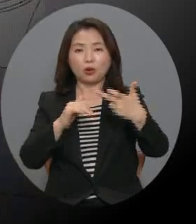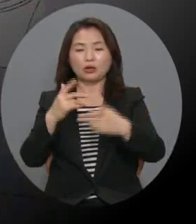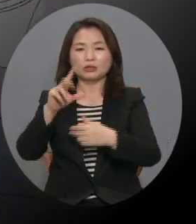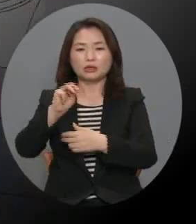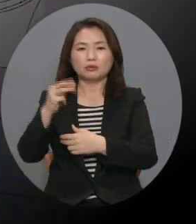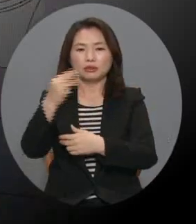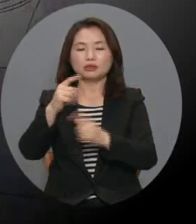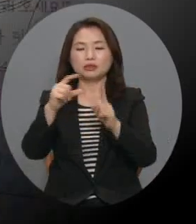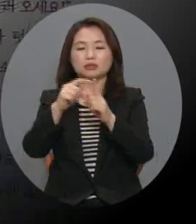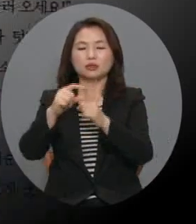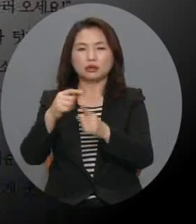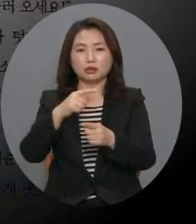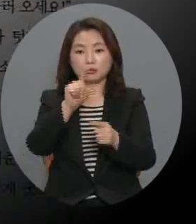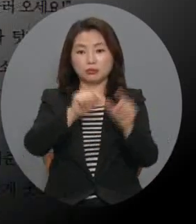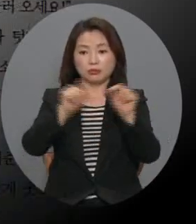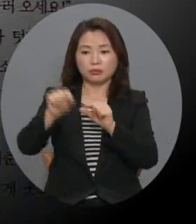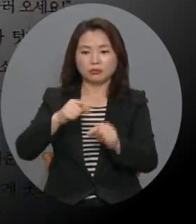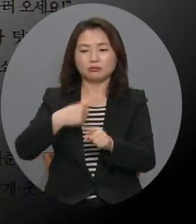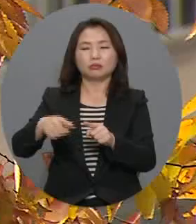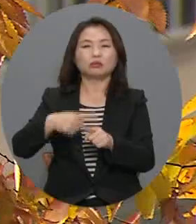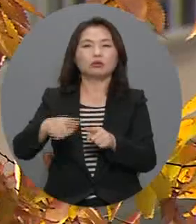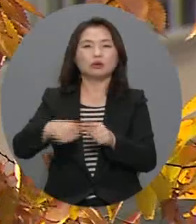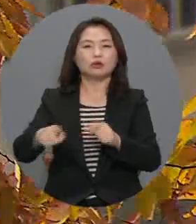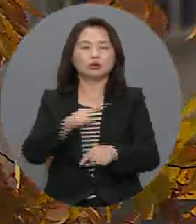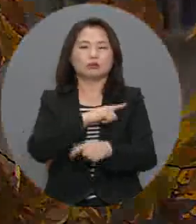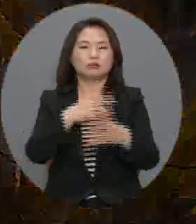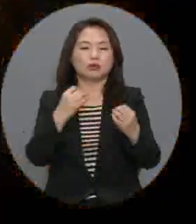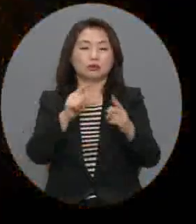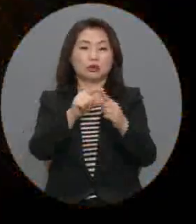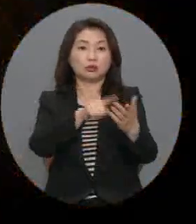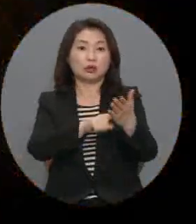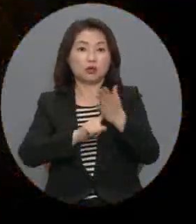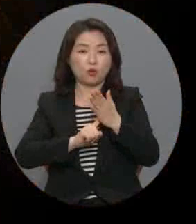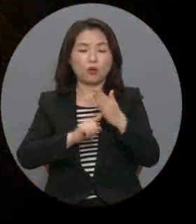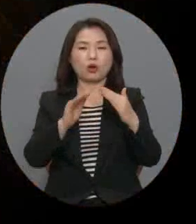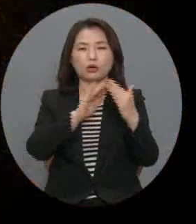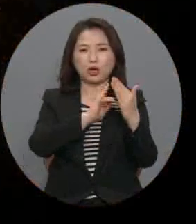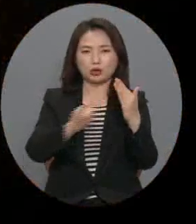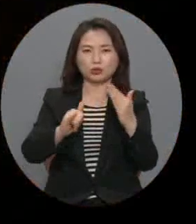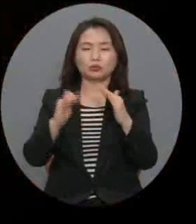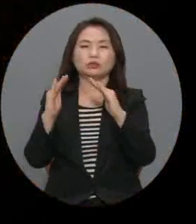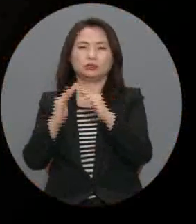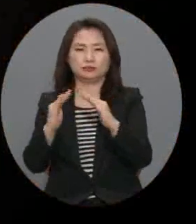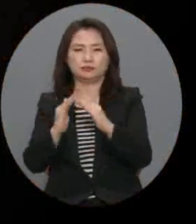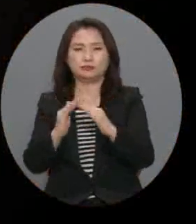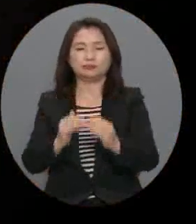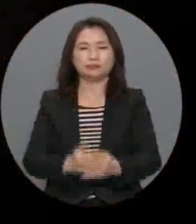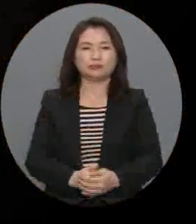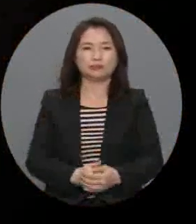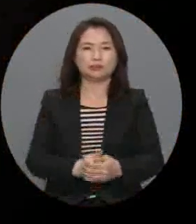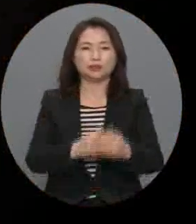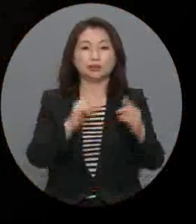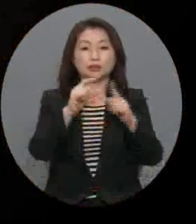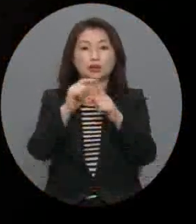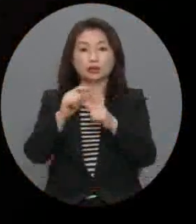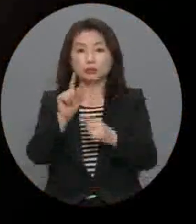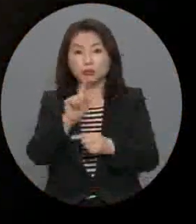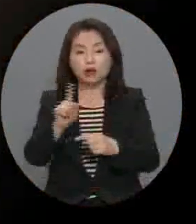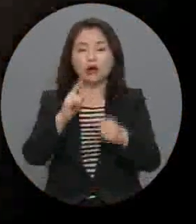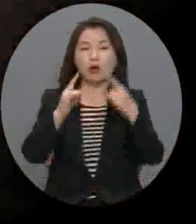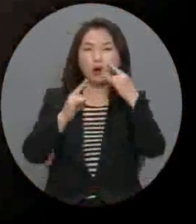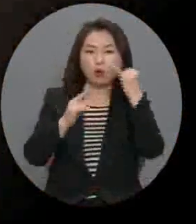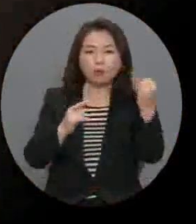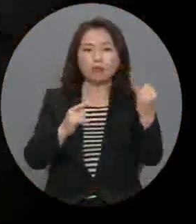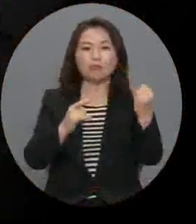31,377개 단어를 빅데이터 분석했습니다. 가장 많이 언급된 건 가족과 집이었습니다. 이 단어들은